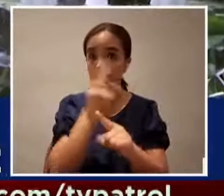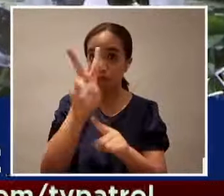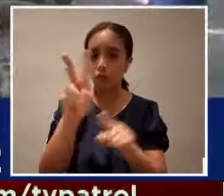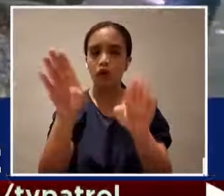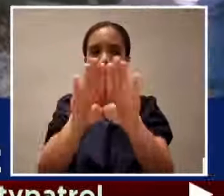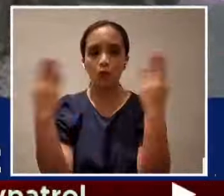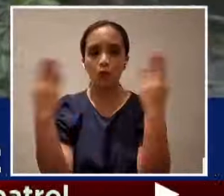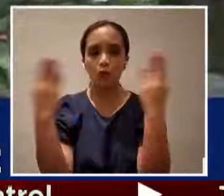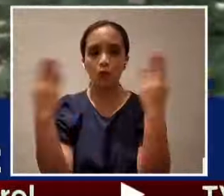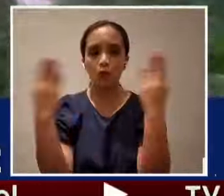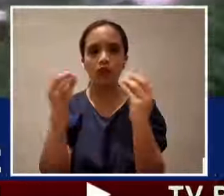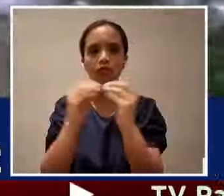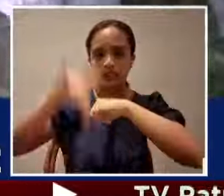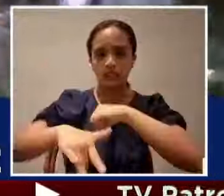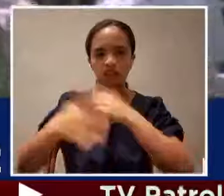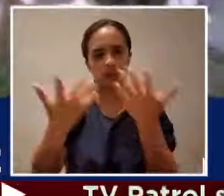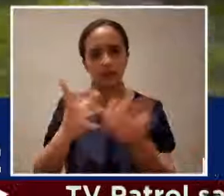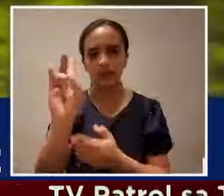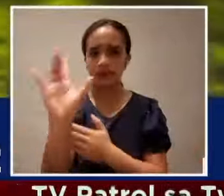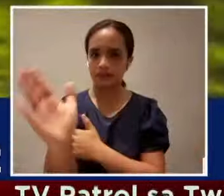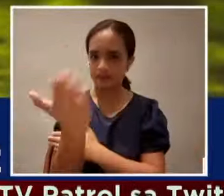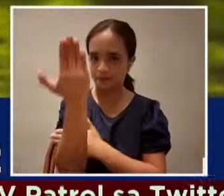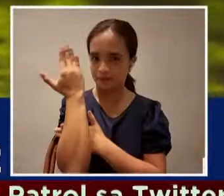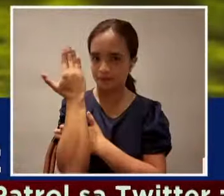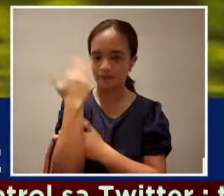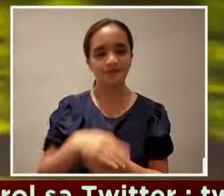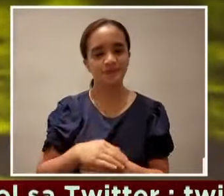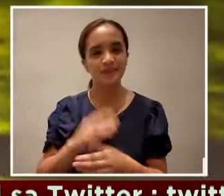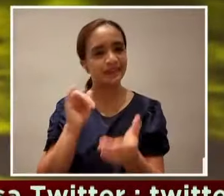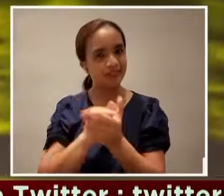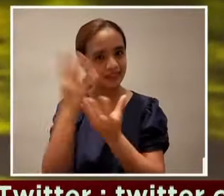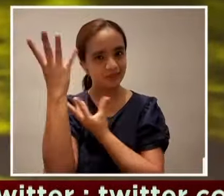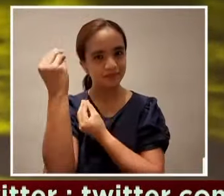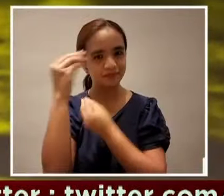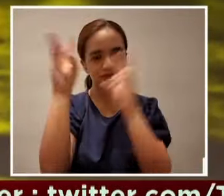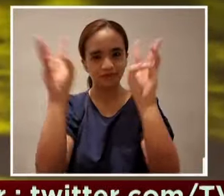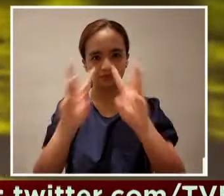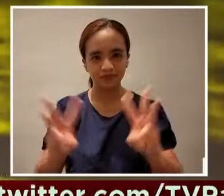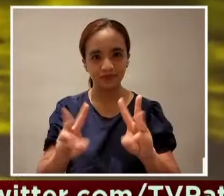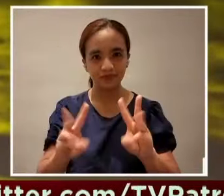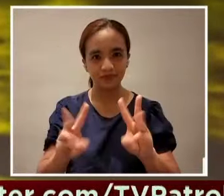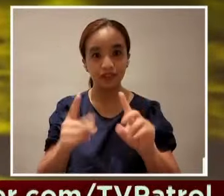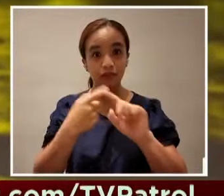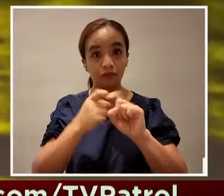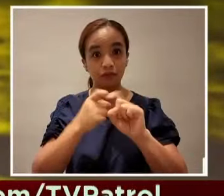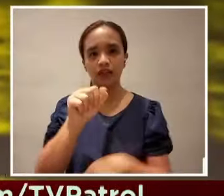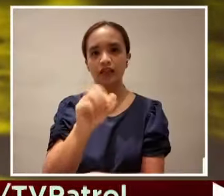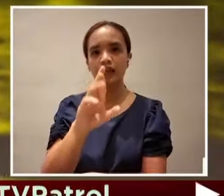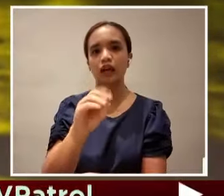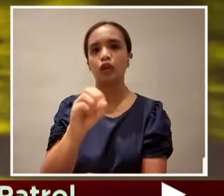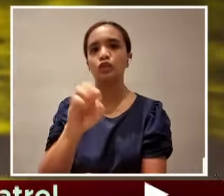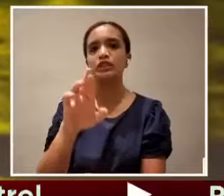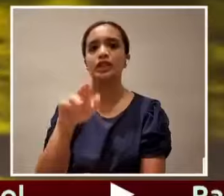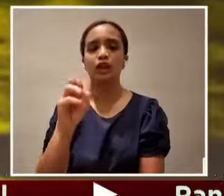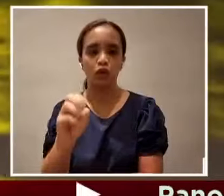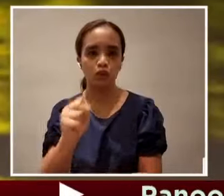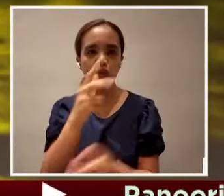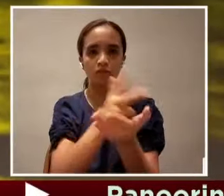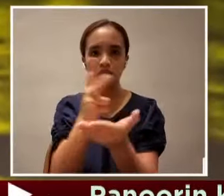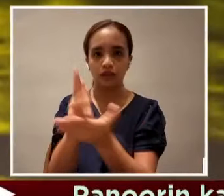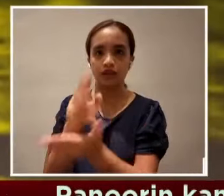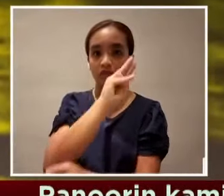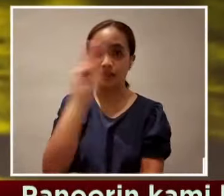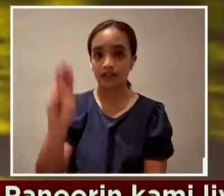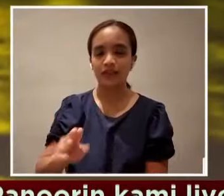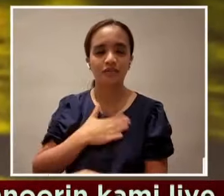na alas 7 ng umaga. Yan po ang update sa lagay ng panahon mula rito sa Arroceros Forest Park sa Maynila. Ako po si Ariel Rojas. Happy